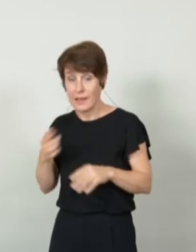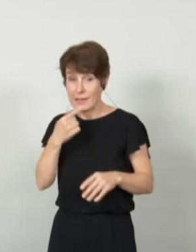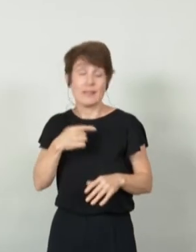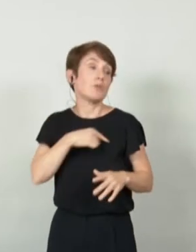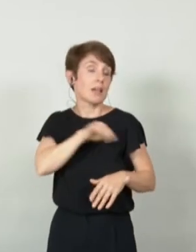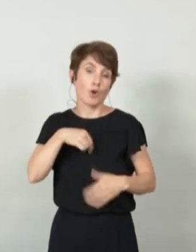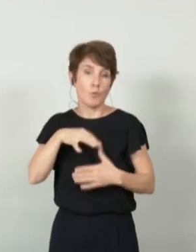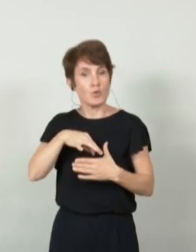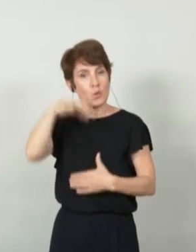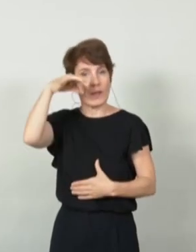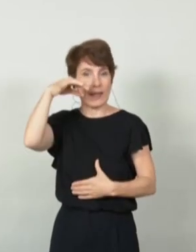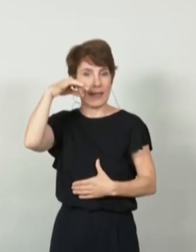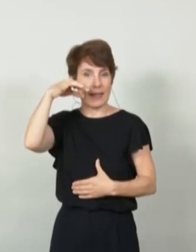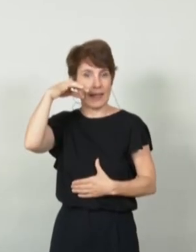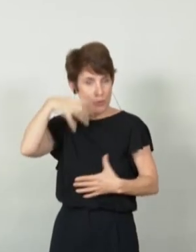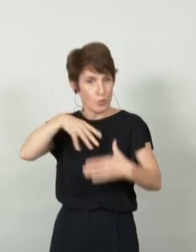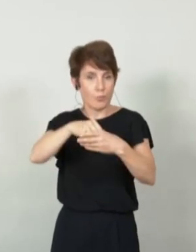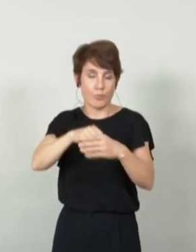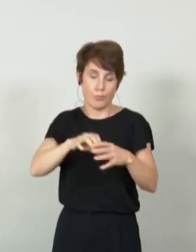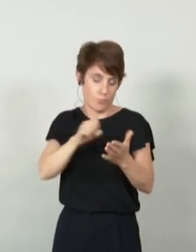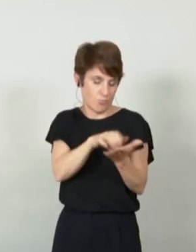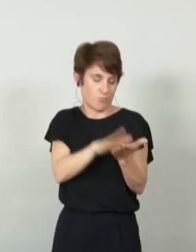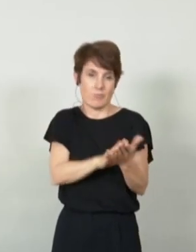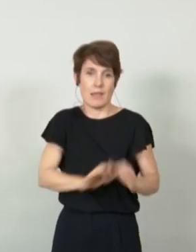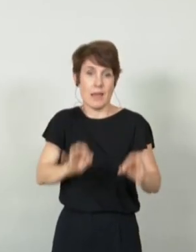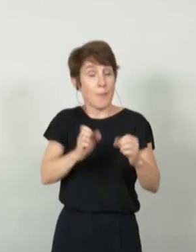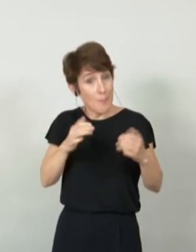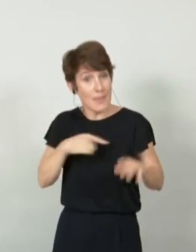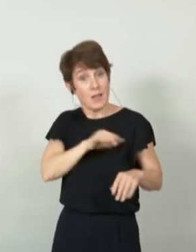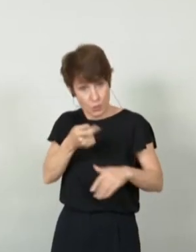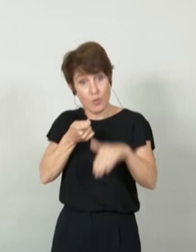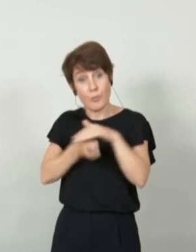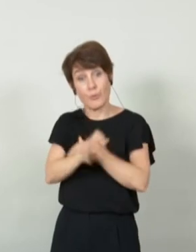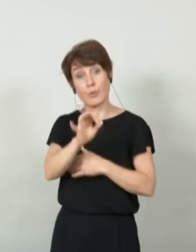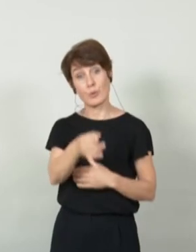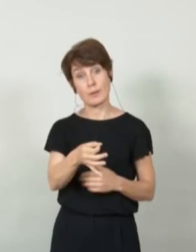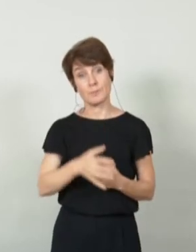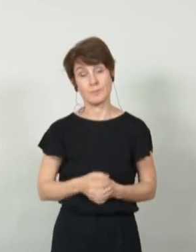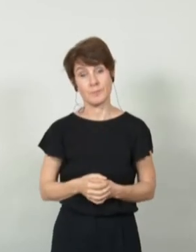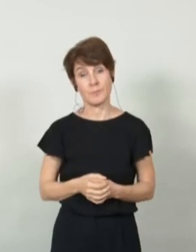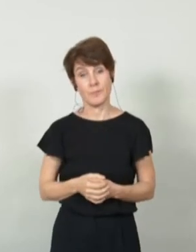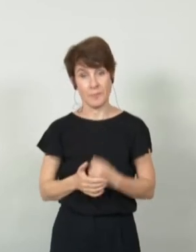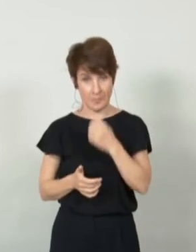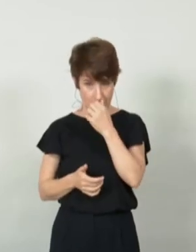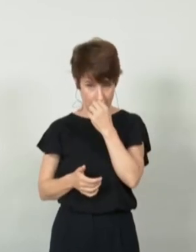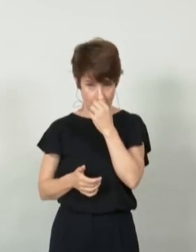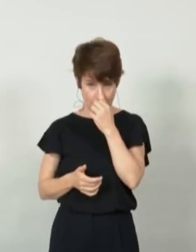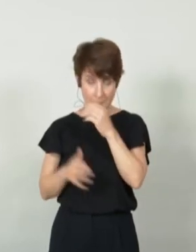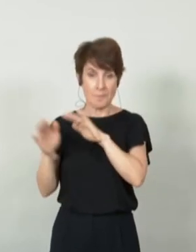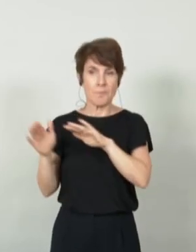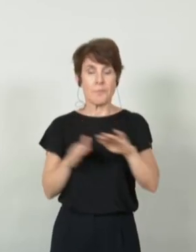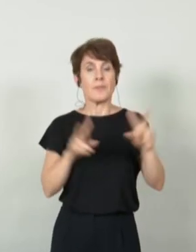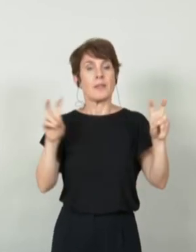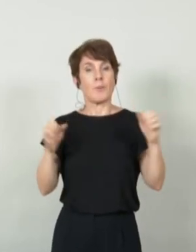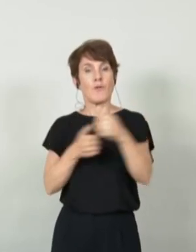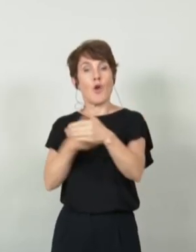qu'on va dans certains dans certains comptes rendus mais tout a été financé uniquement par la Ville de Grenoble je le rappelle et en ce qui concerne le camp de la paix je